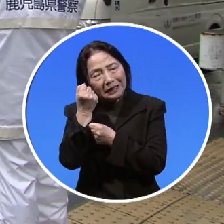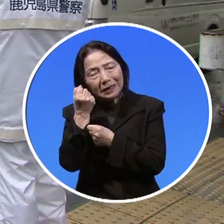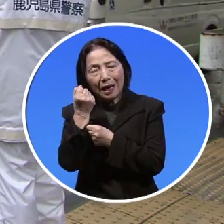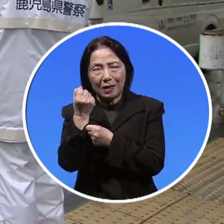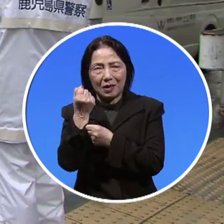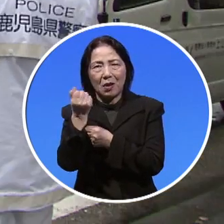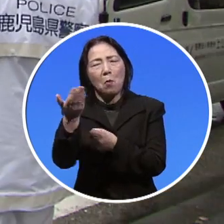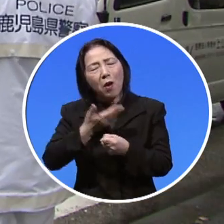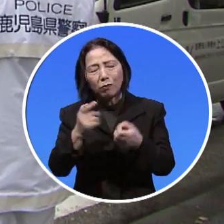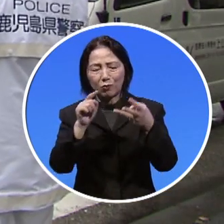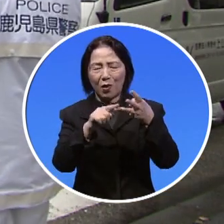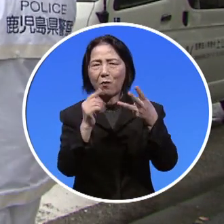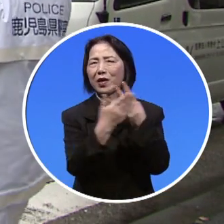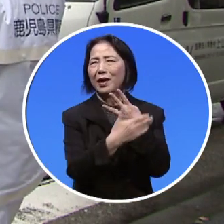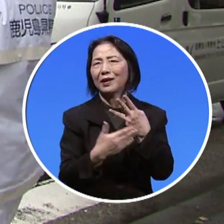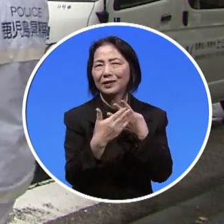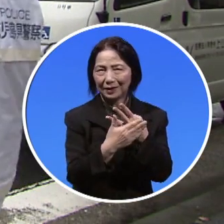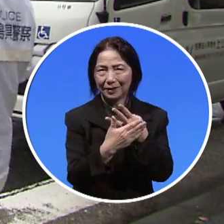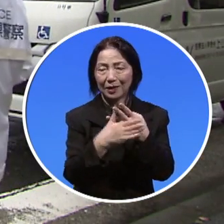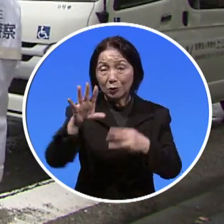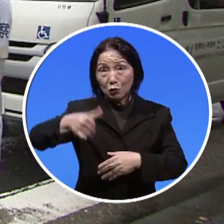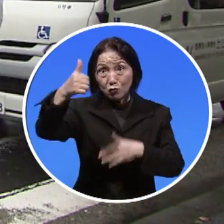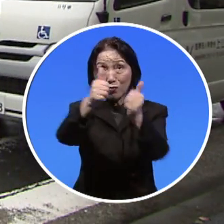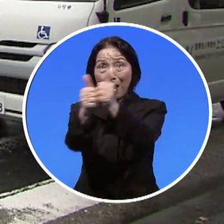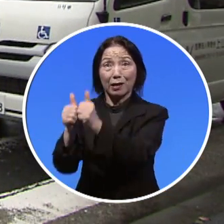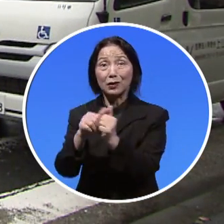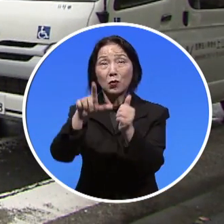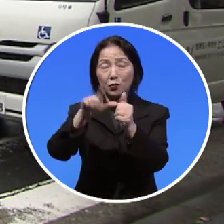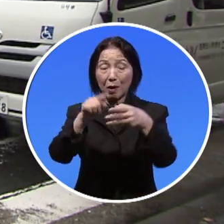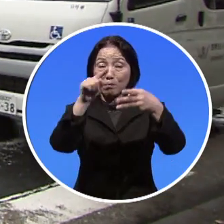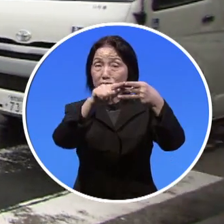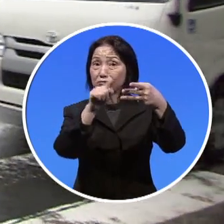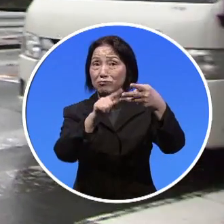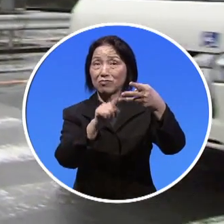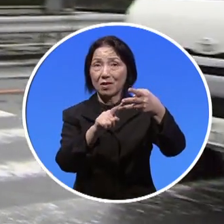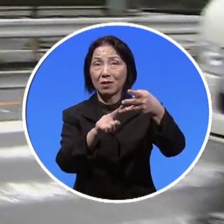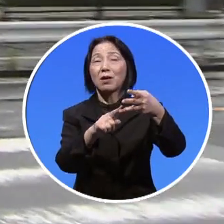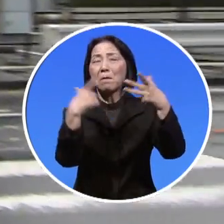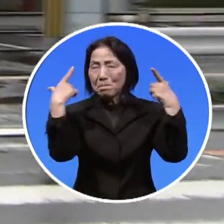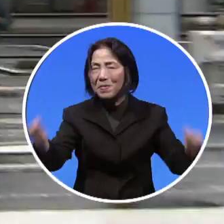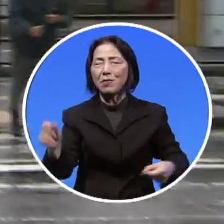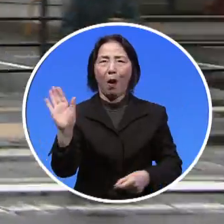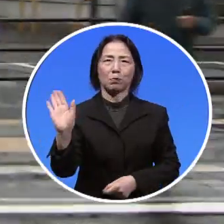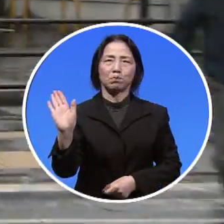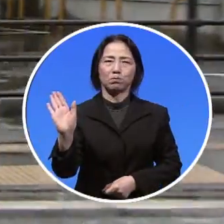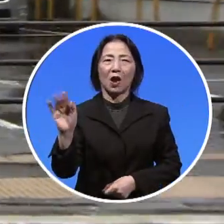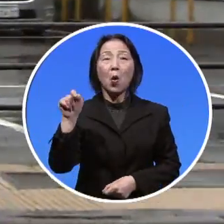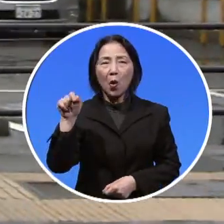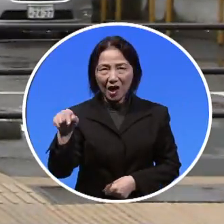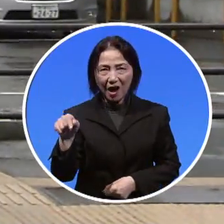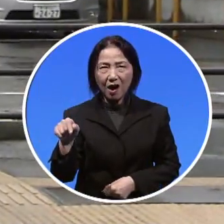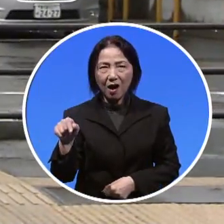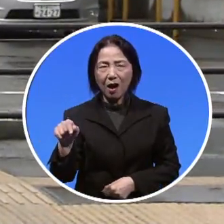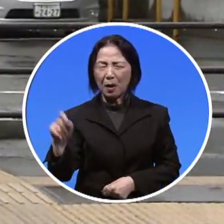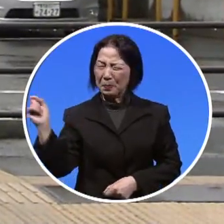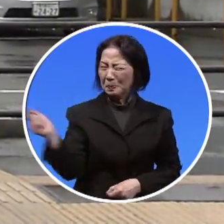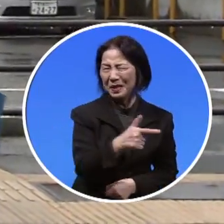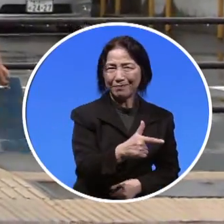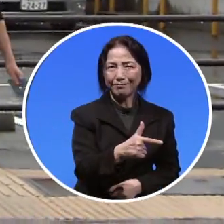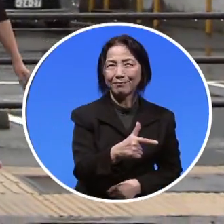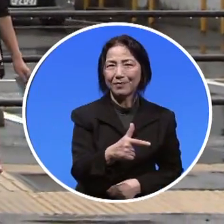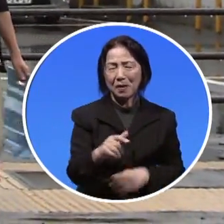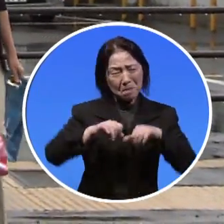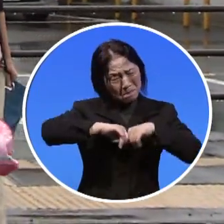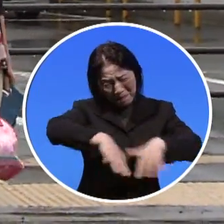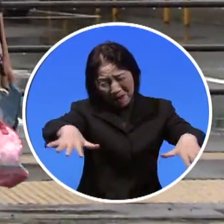ことが大切だっ署長会議あなたの場ではよく徹底されるんですけどそれが速やか